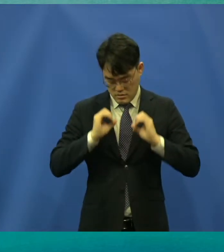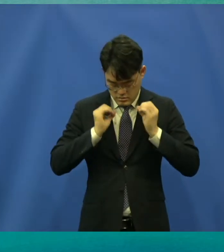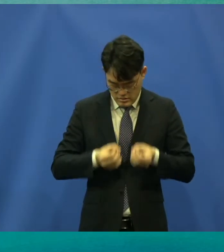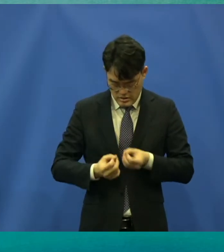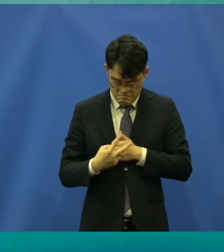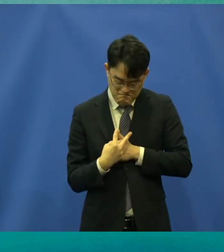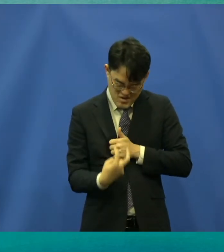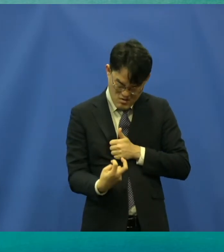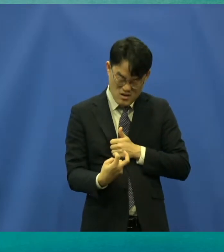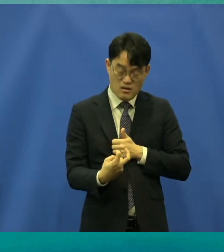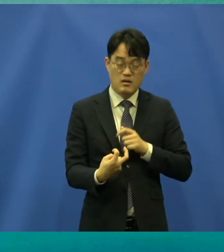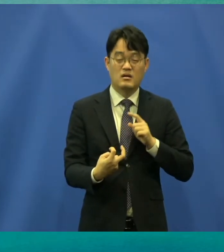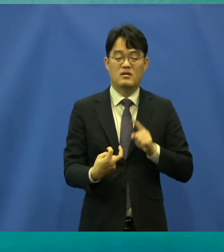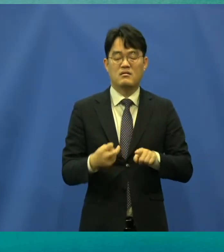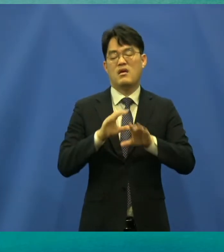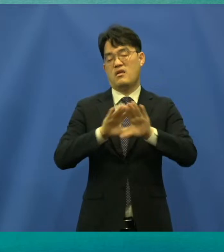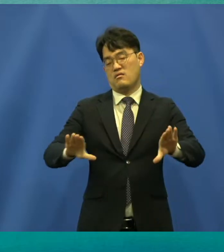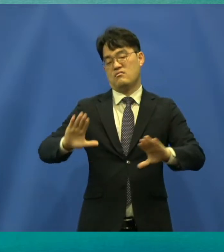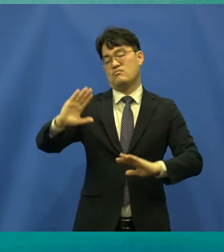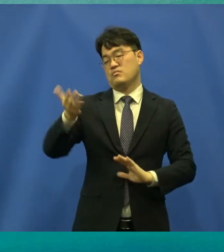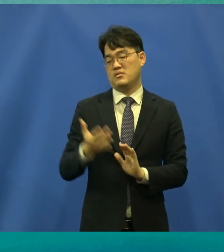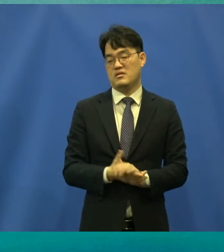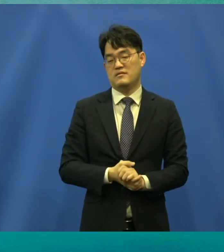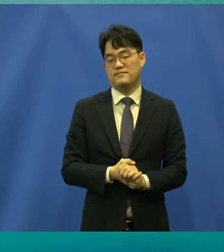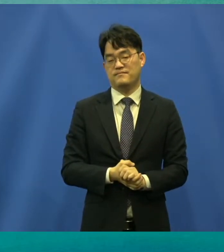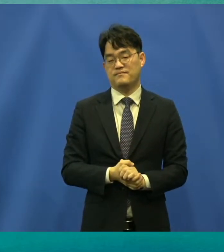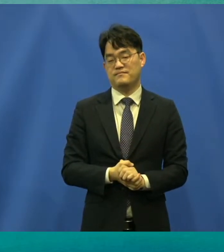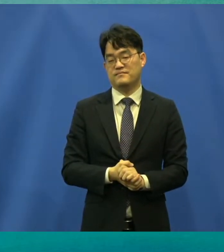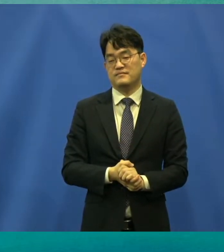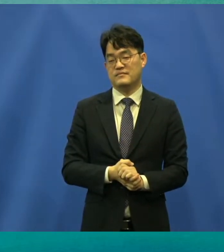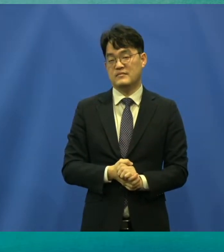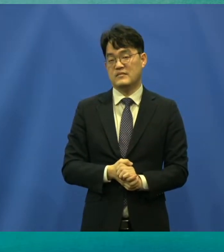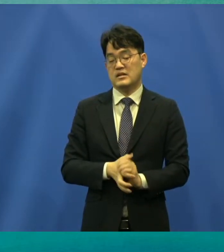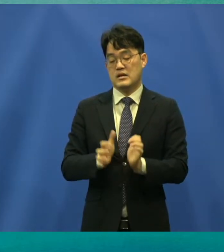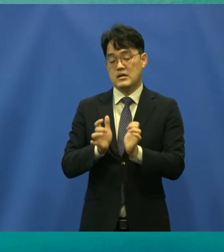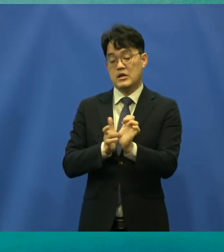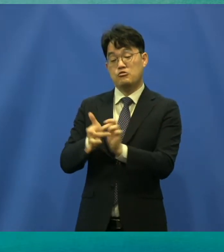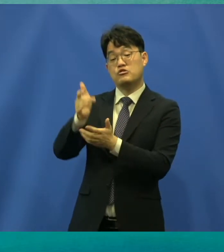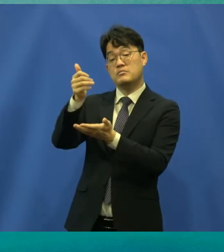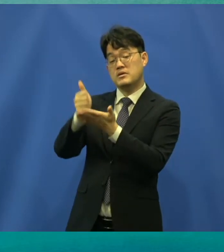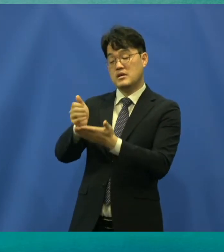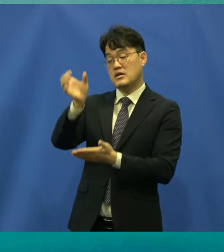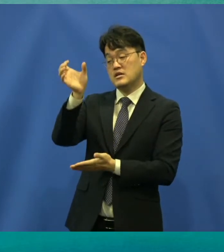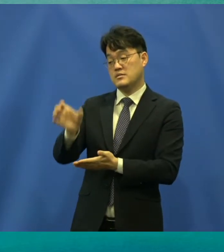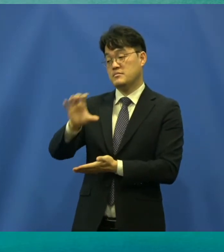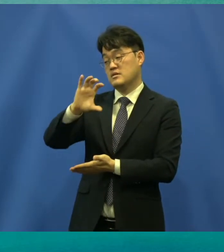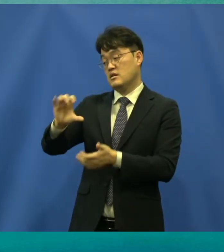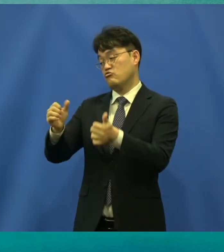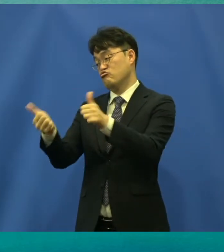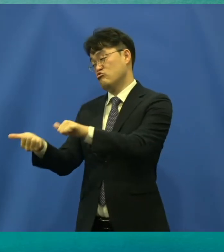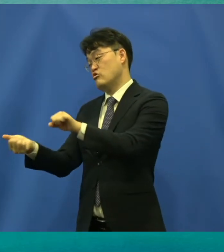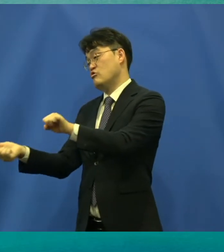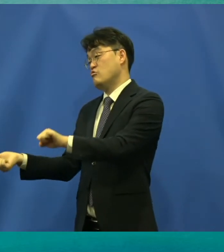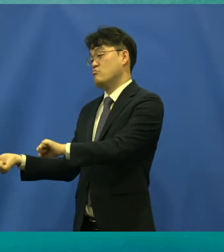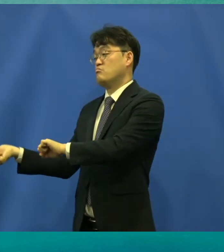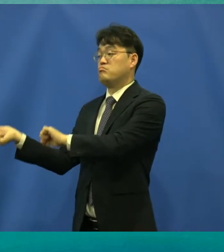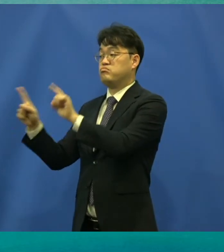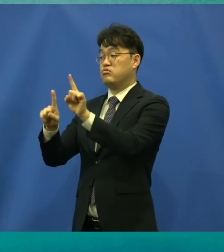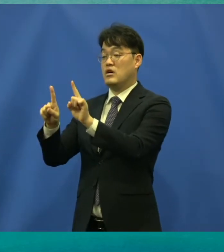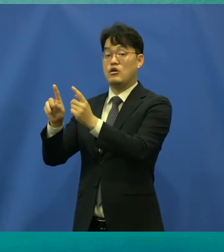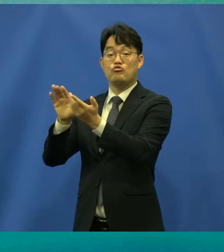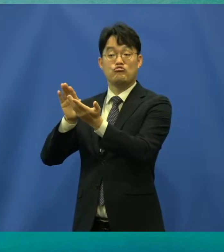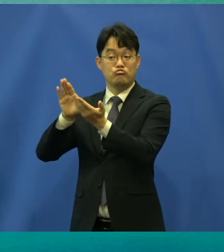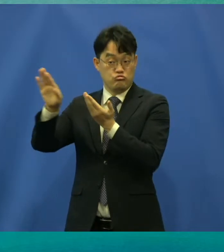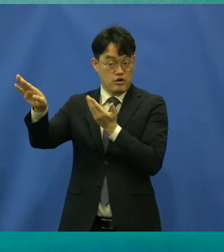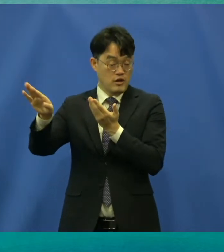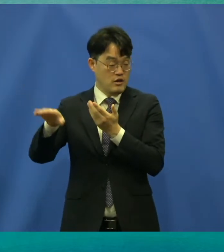예수님의 십자가 사건 이후에 디베랴 바닷가로 물고기 잡으러 간 제자들이 왜 그렇게 부활을 보고도